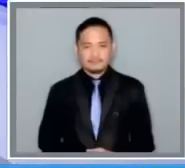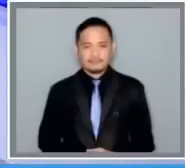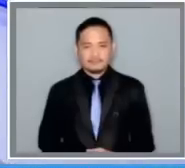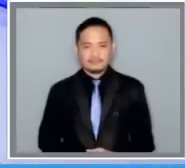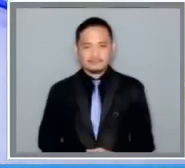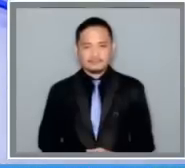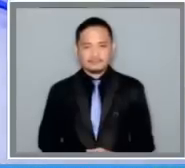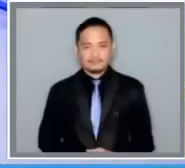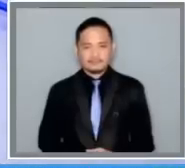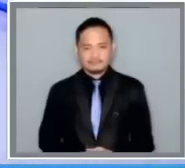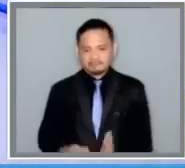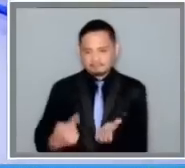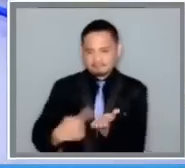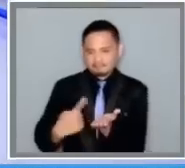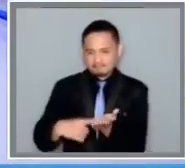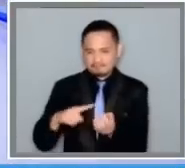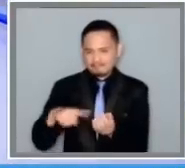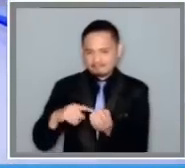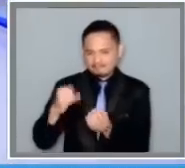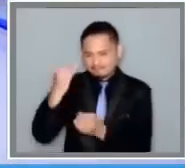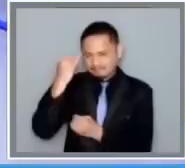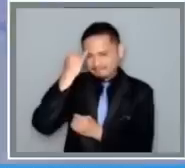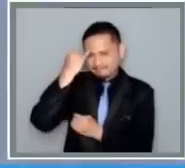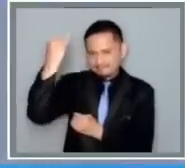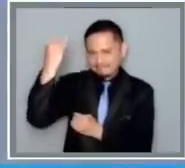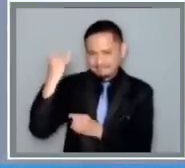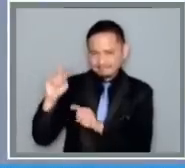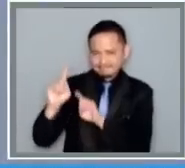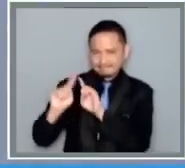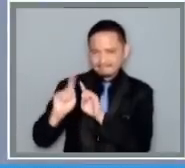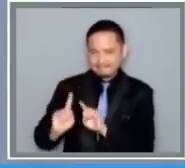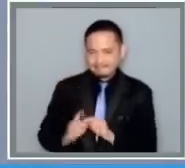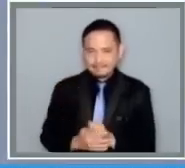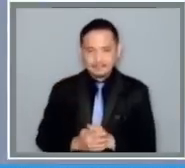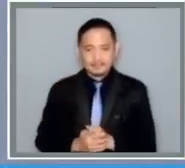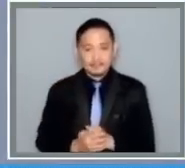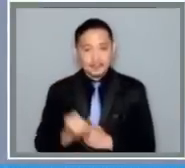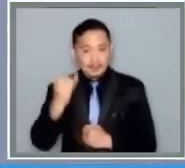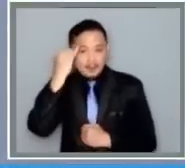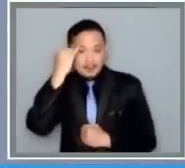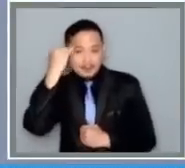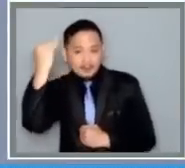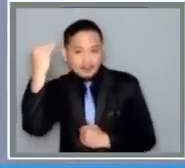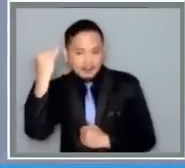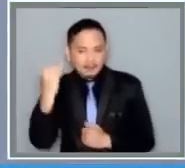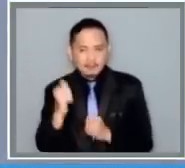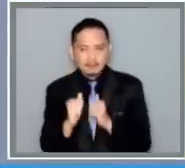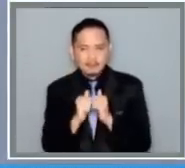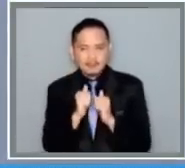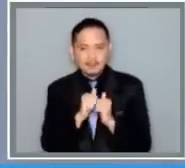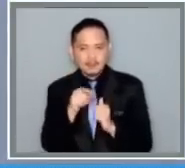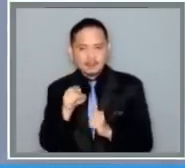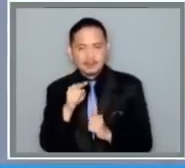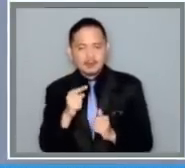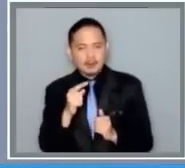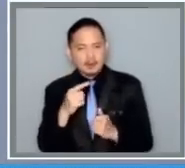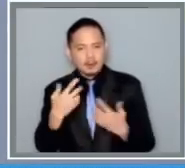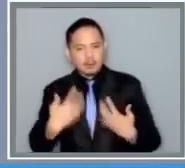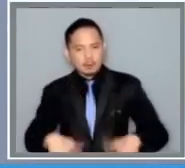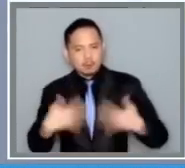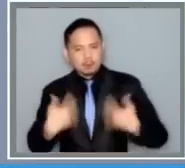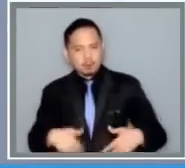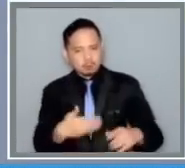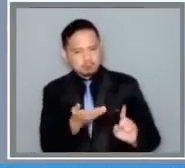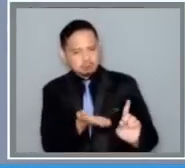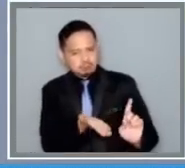Usapang diskarte ito, mga kabalita. At kung diskarte lang din ako ang pag-uusapan, sigurado akong hahanga kayo sa isang working student mula po